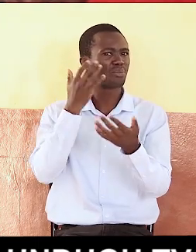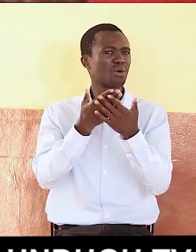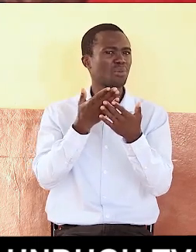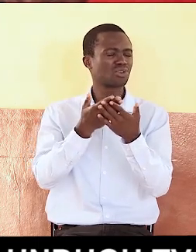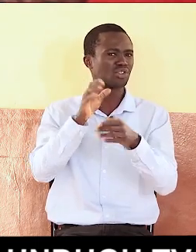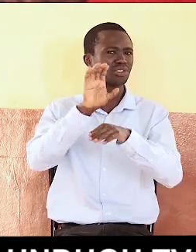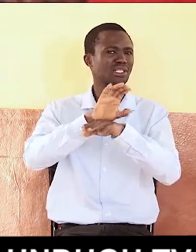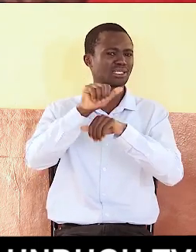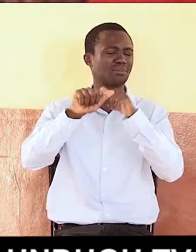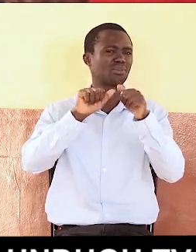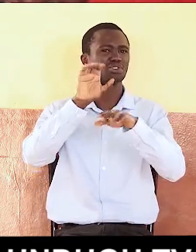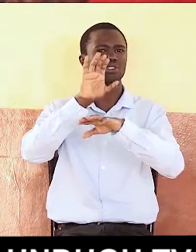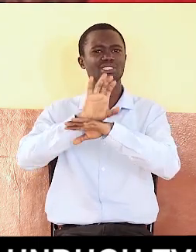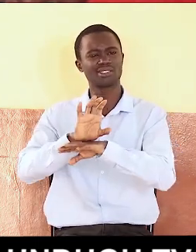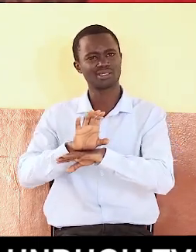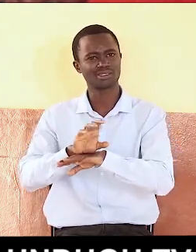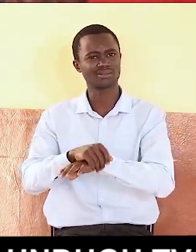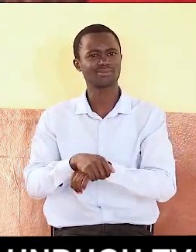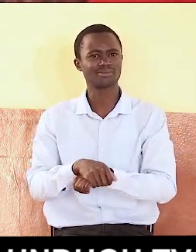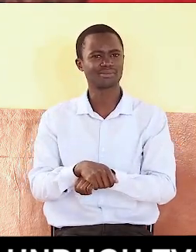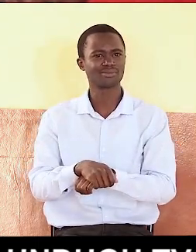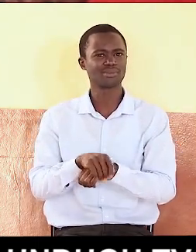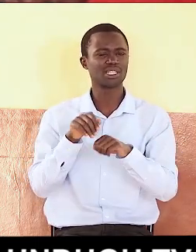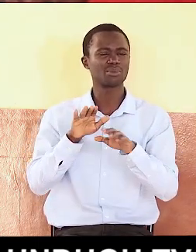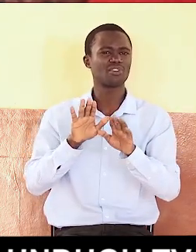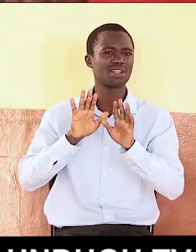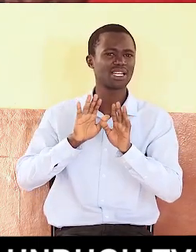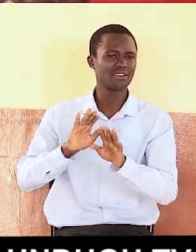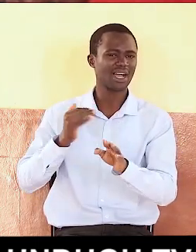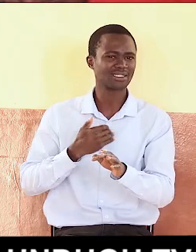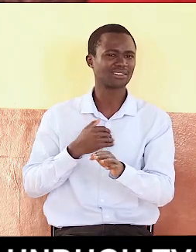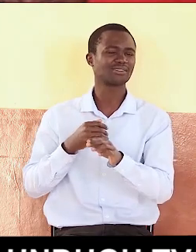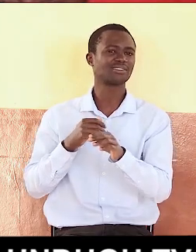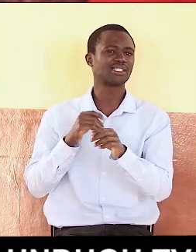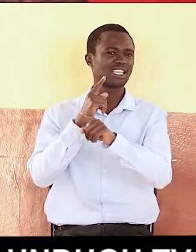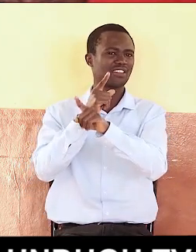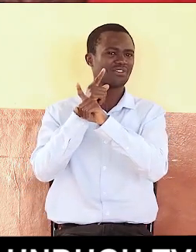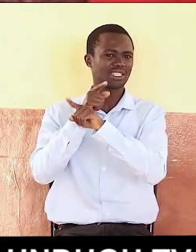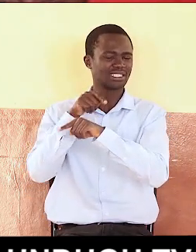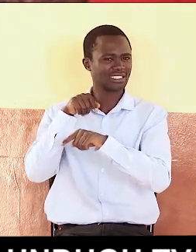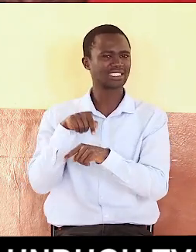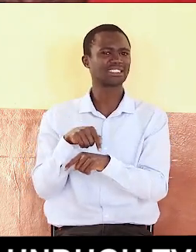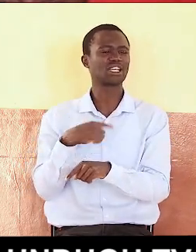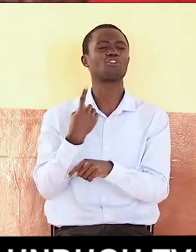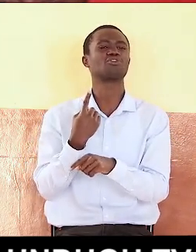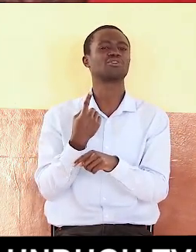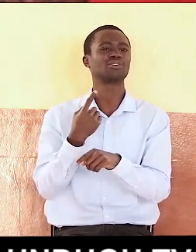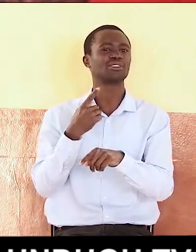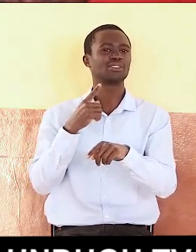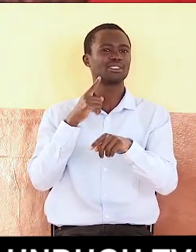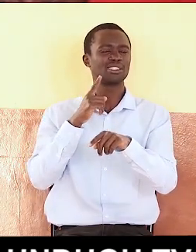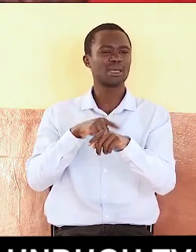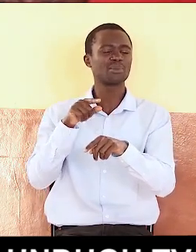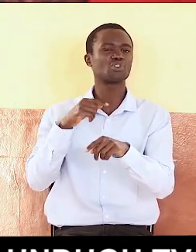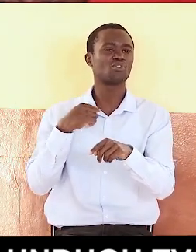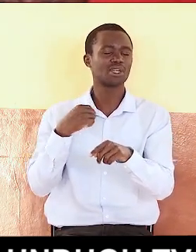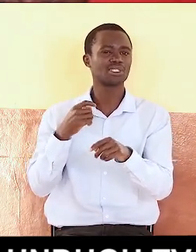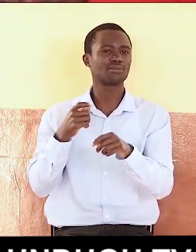kanisa. Wanawacha tu, tujitetea, wakitaka kutunyanyasa, wakituwekea mikakati ile wanataka wanafanya